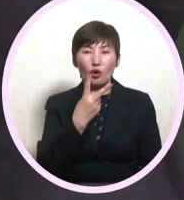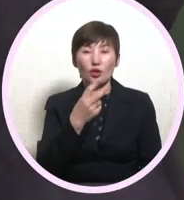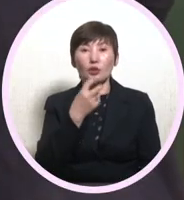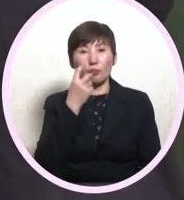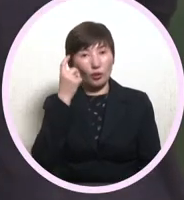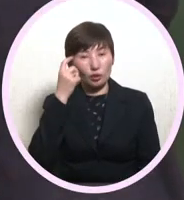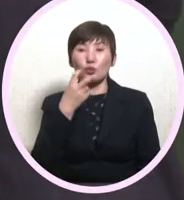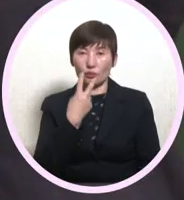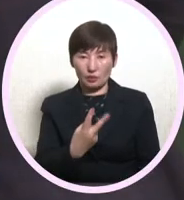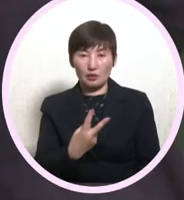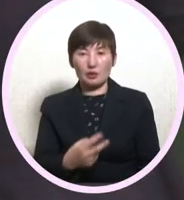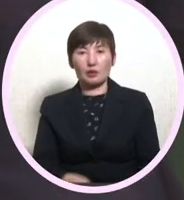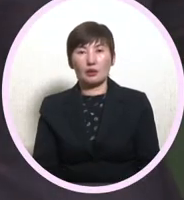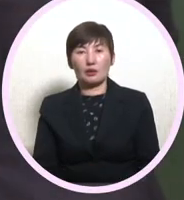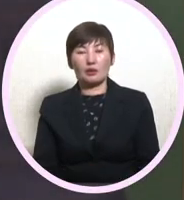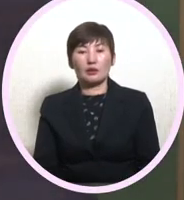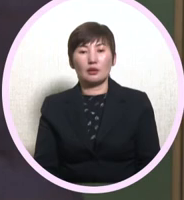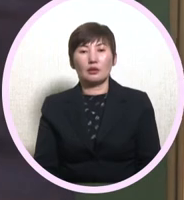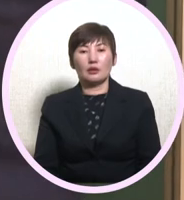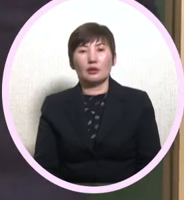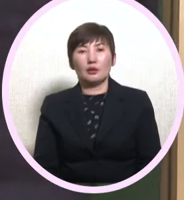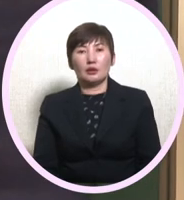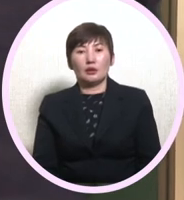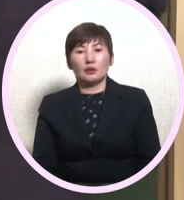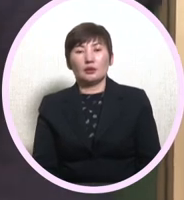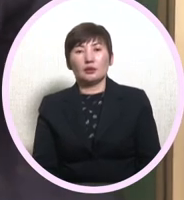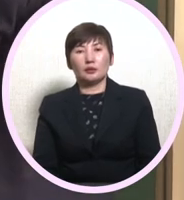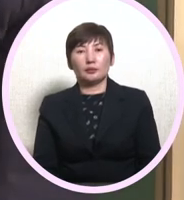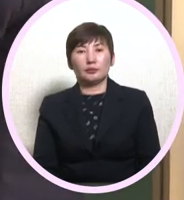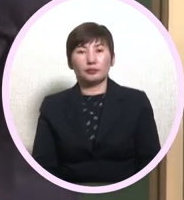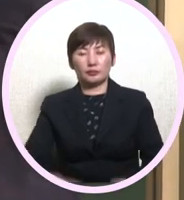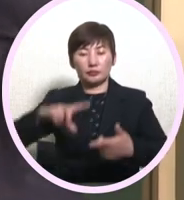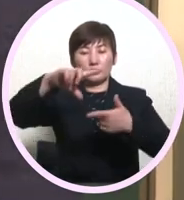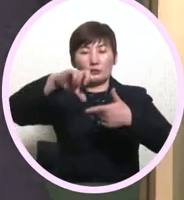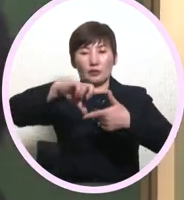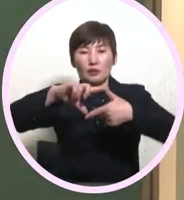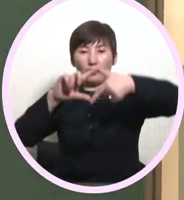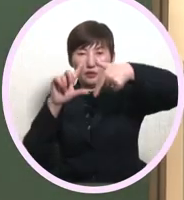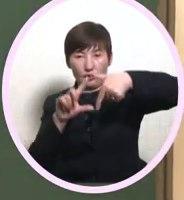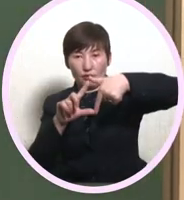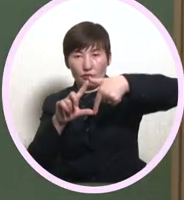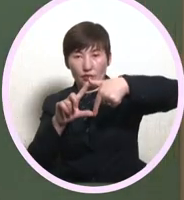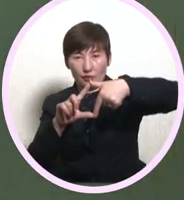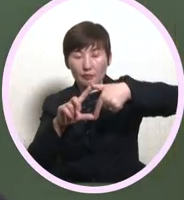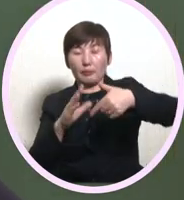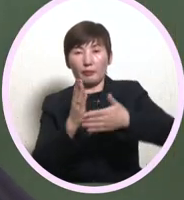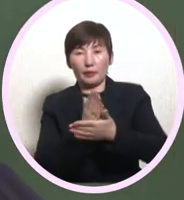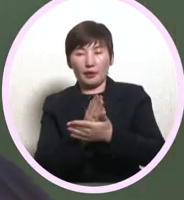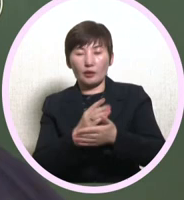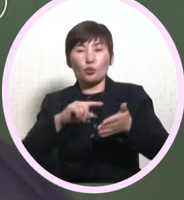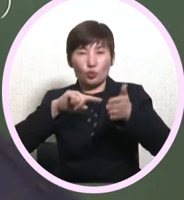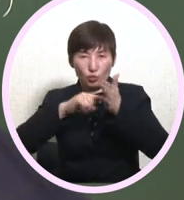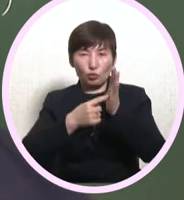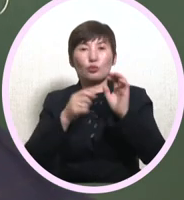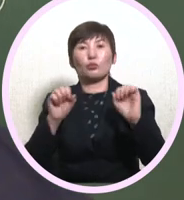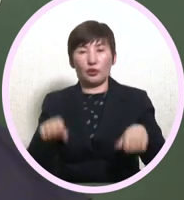хугацааны өөрчлөлтийн хамржуулах хэсэг. За энэ болохоор манай тэгш өнцөгт байгаа учраас энэ хоёрын үржүүр байх нэ.